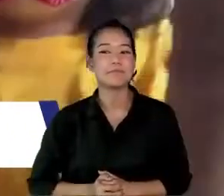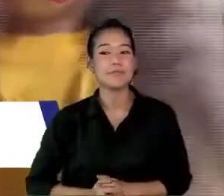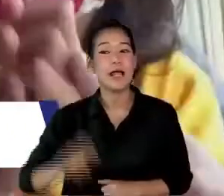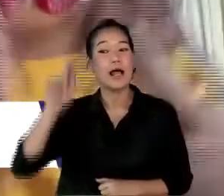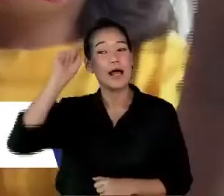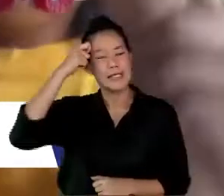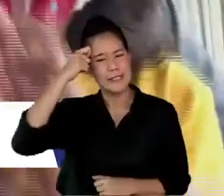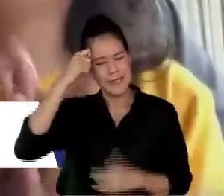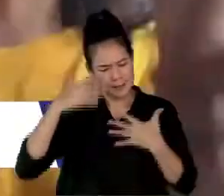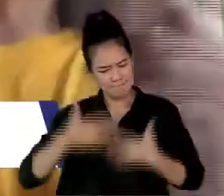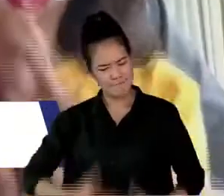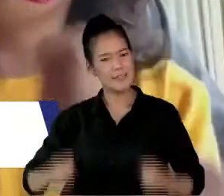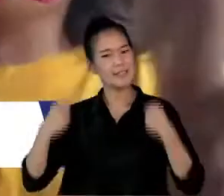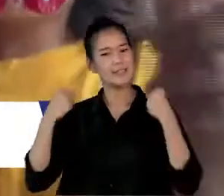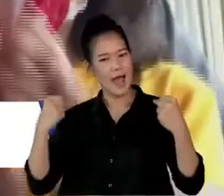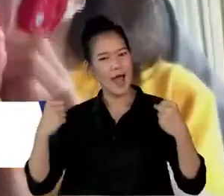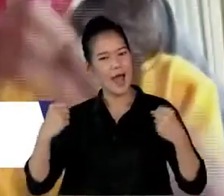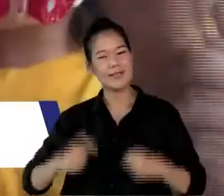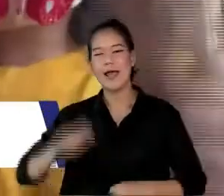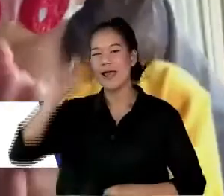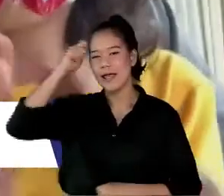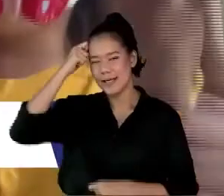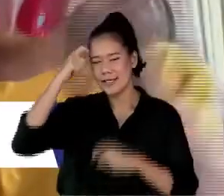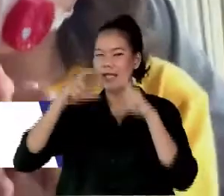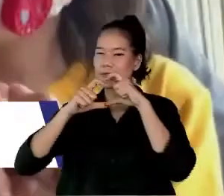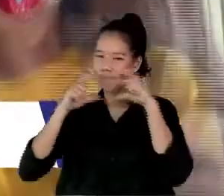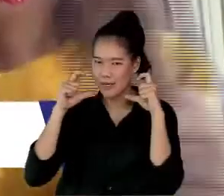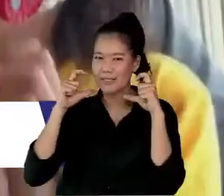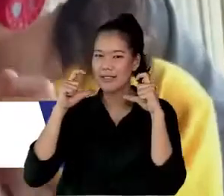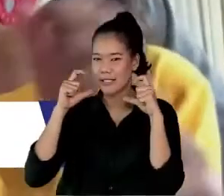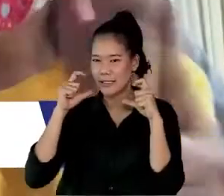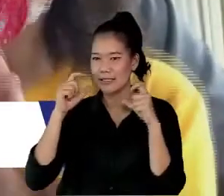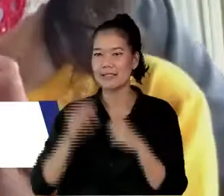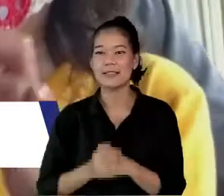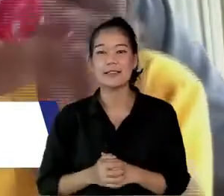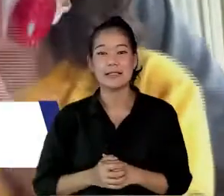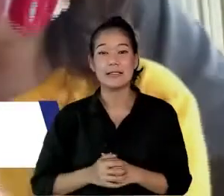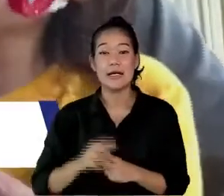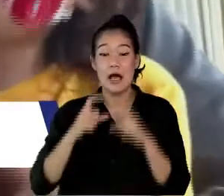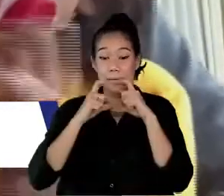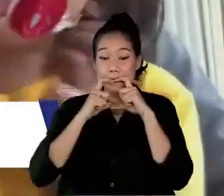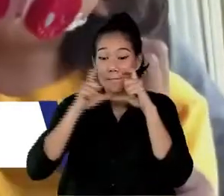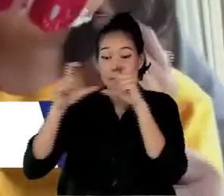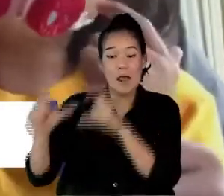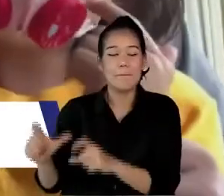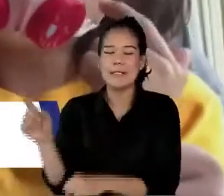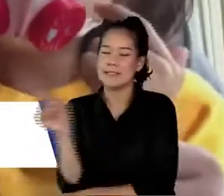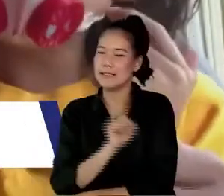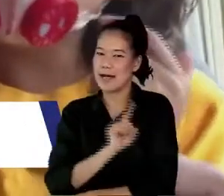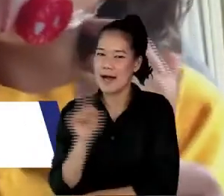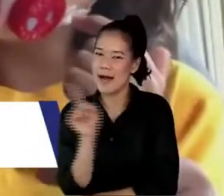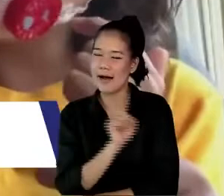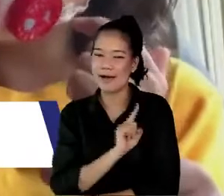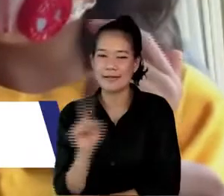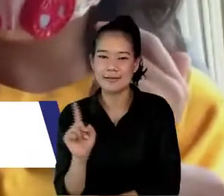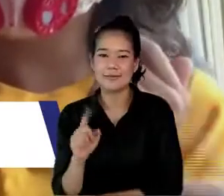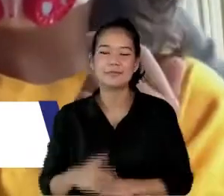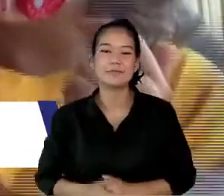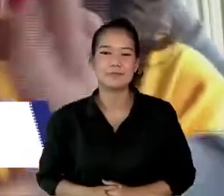Ingat sehat, ingat maskernya. Jangan lepas maskernya.